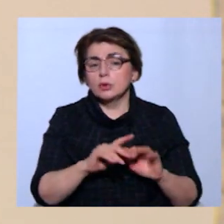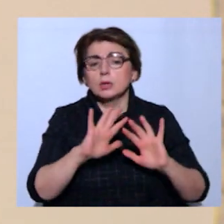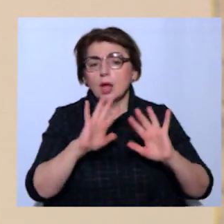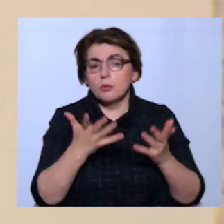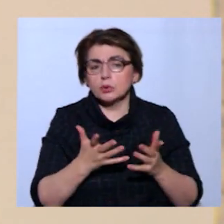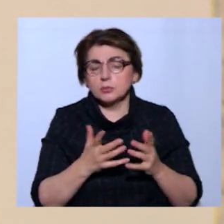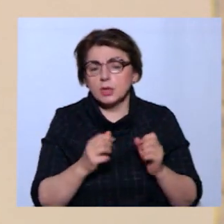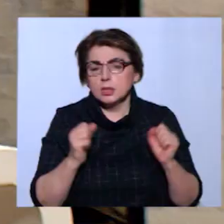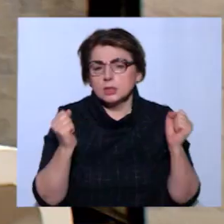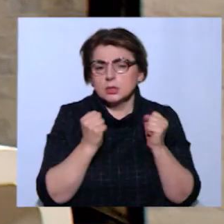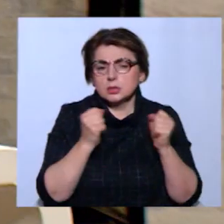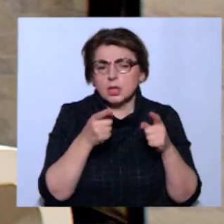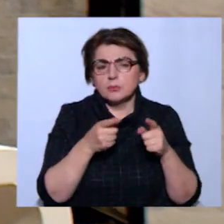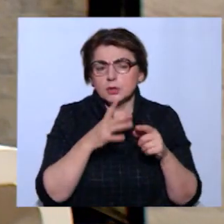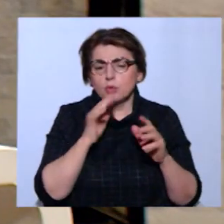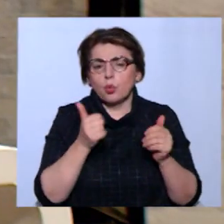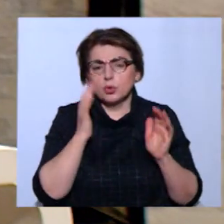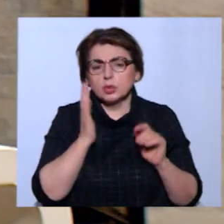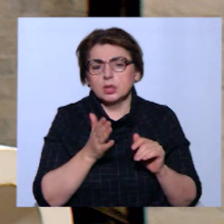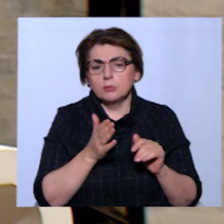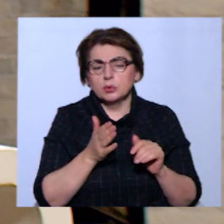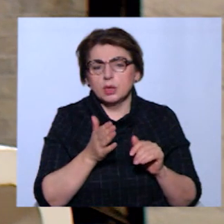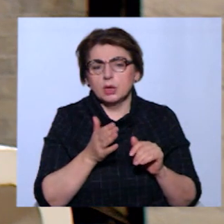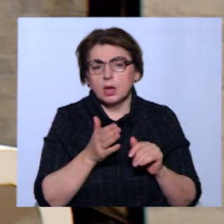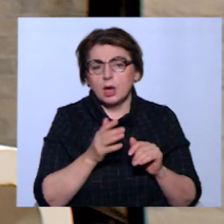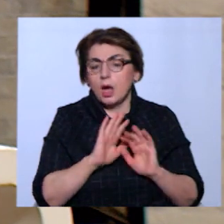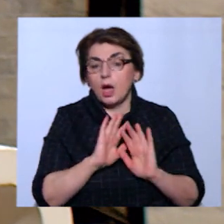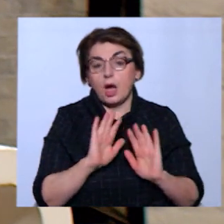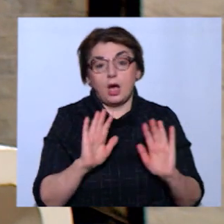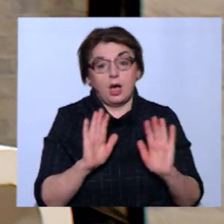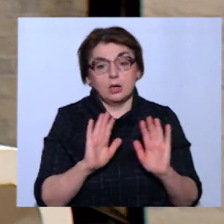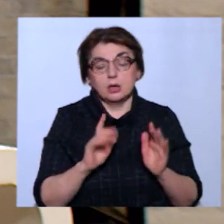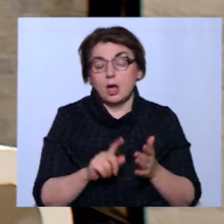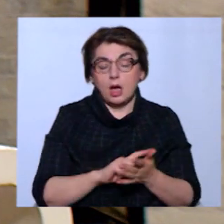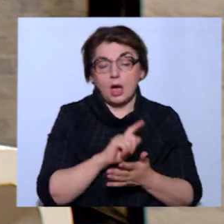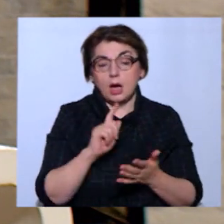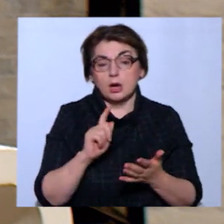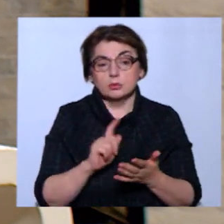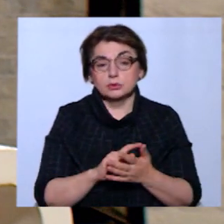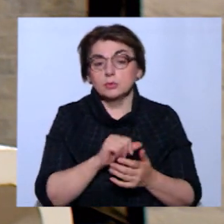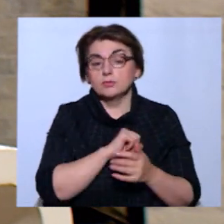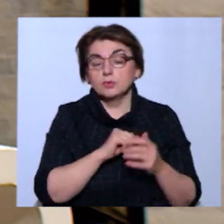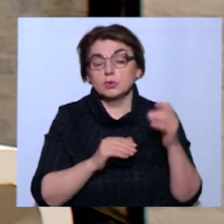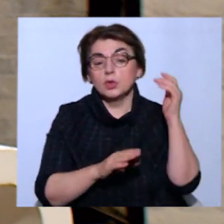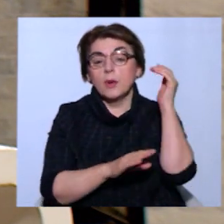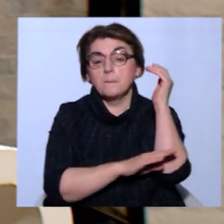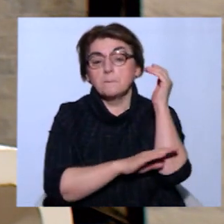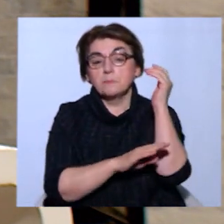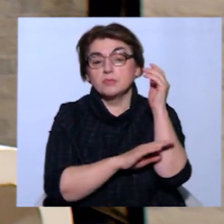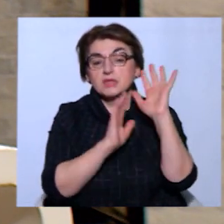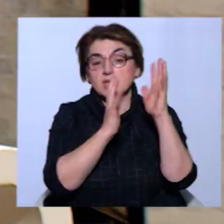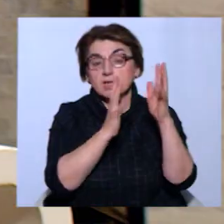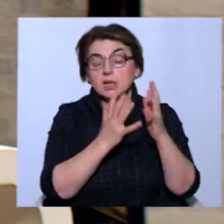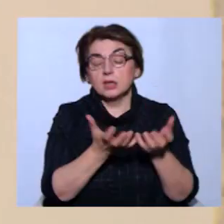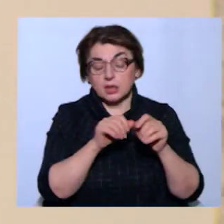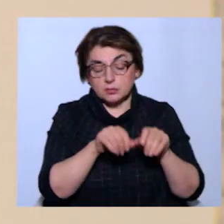და სუსხიან ზამთარს, უმჩობესი ხომ არ იქნებოდა? არა, რა თქმა უნდა, რადგან თქვენ იცით, რომ მცენარე ფესვიდან იღებს წყალს